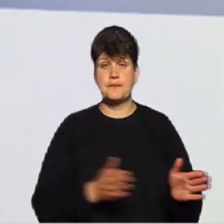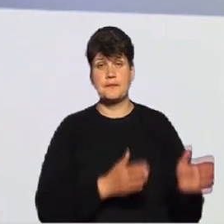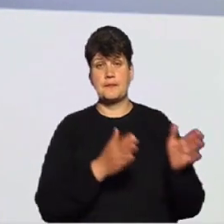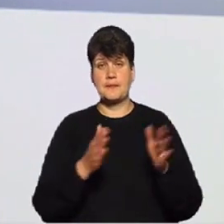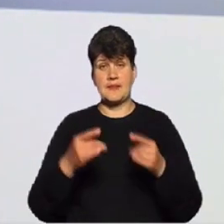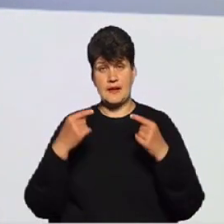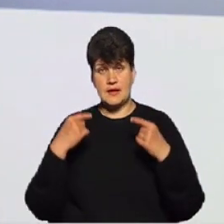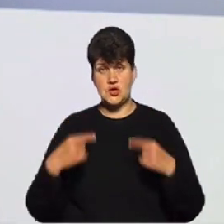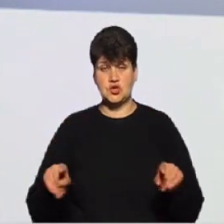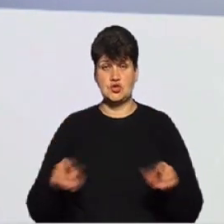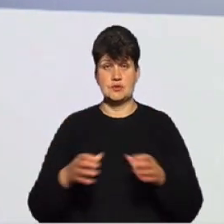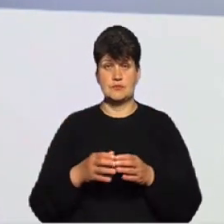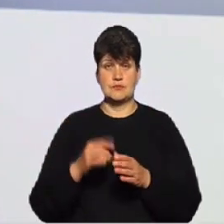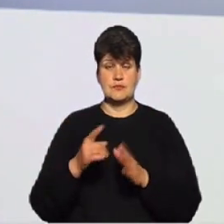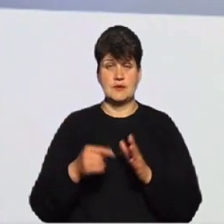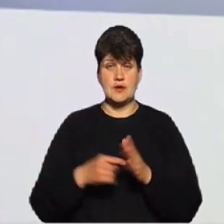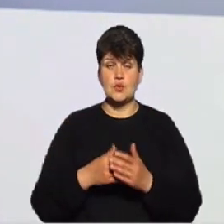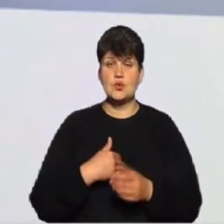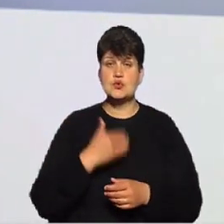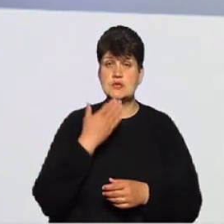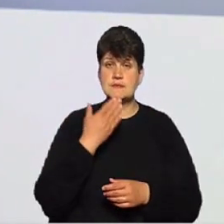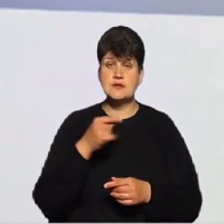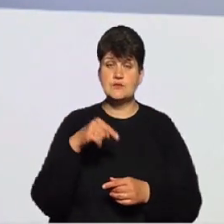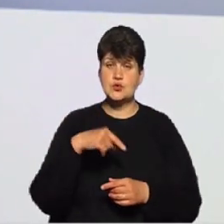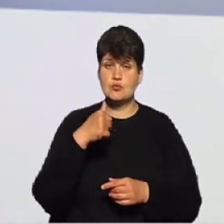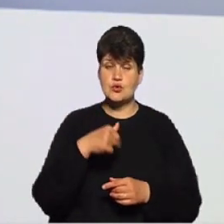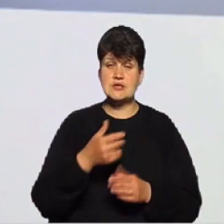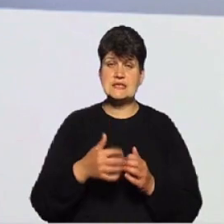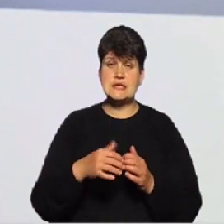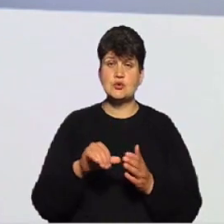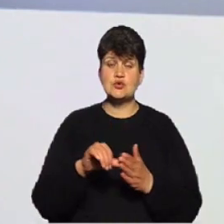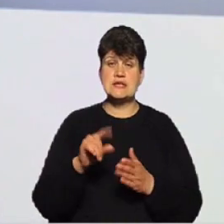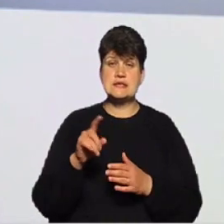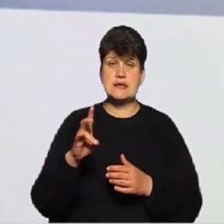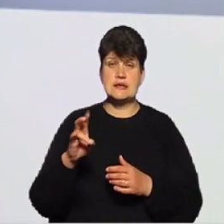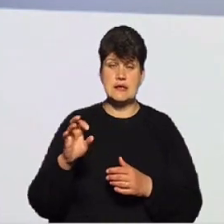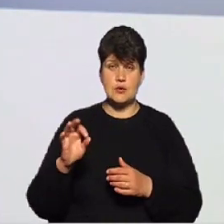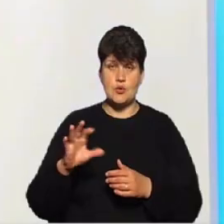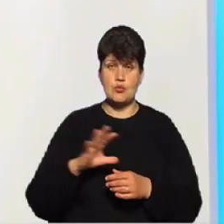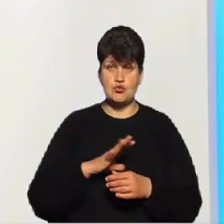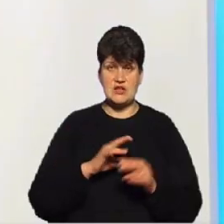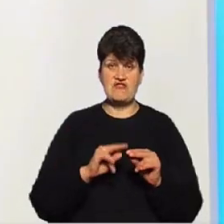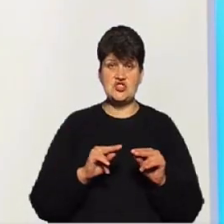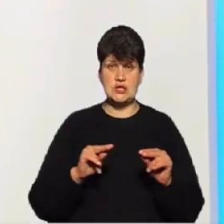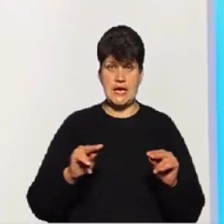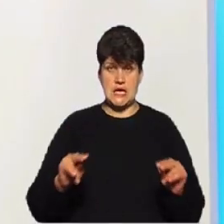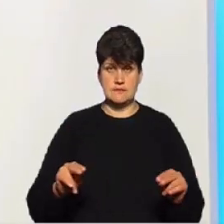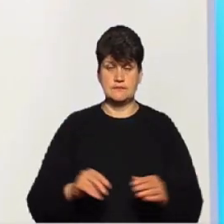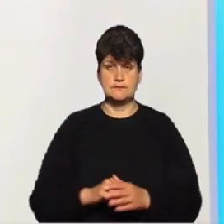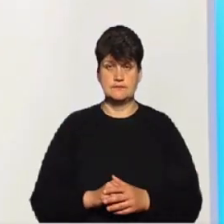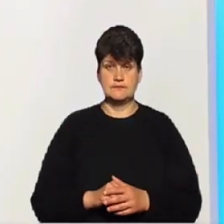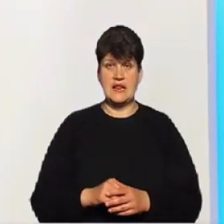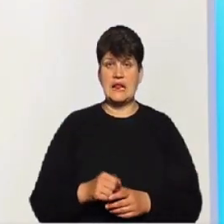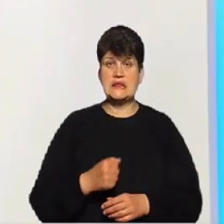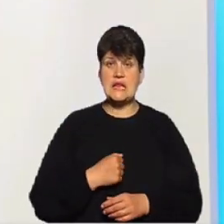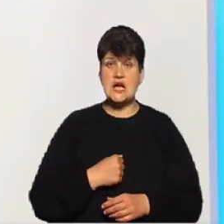до іншого, другого блоку. Хочу запитати, чи були цьогоріч серед учасників ЗНО основної сесії вчителі?